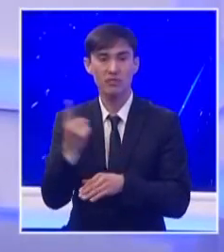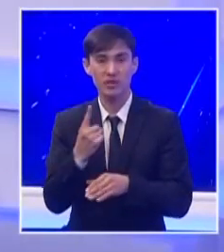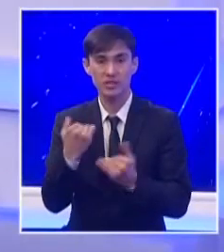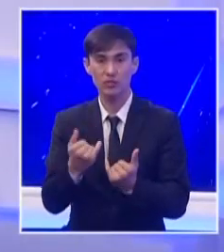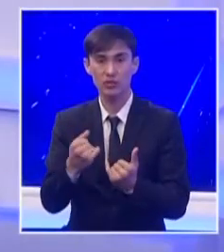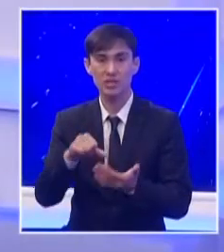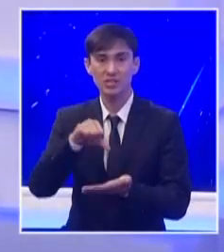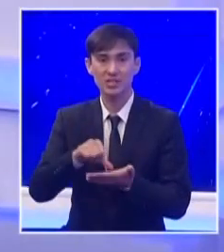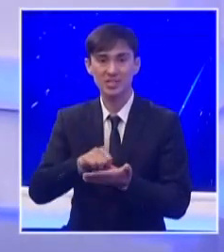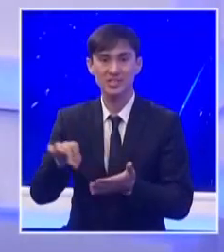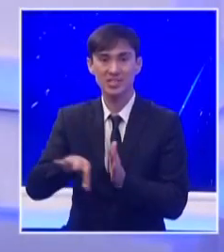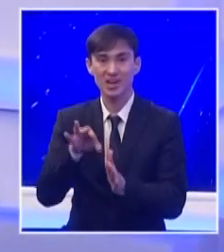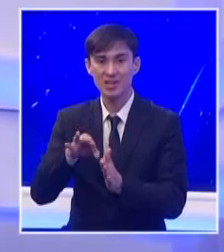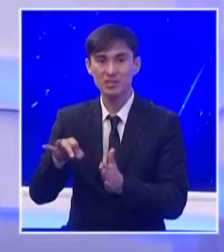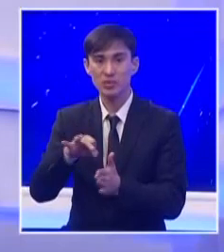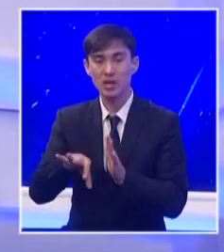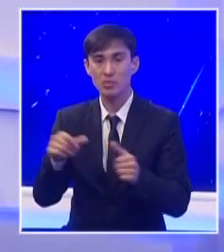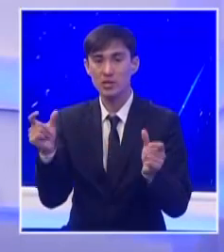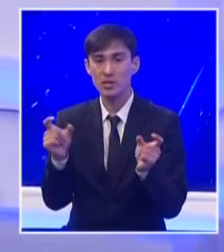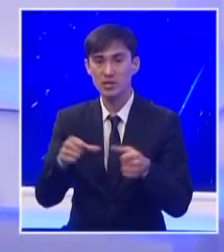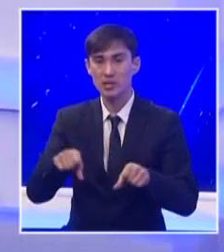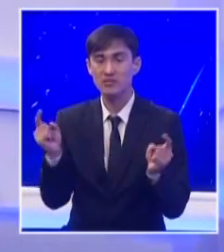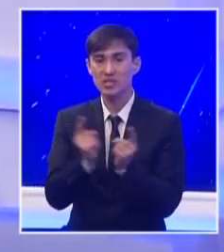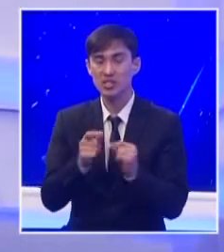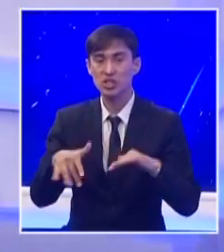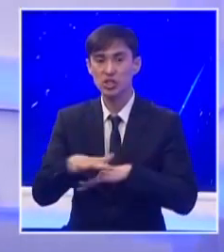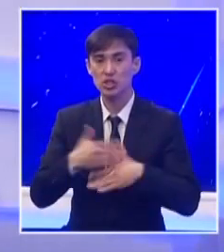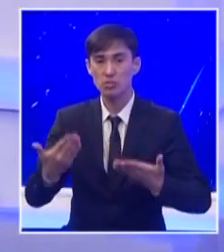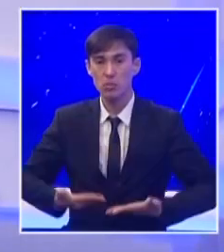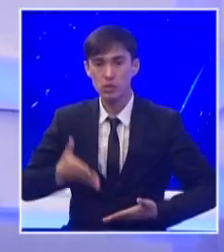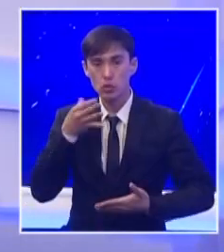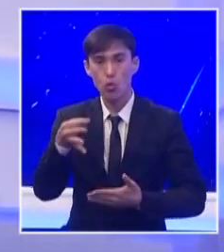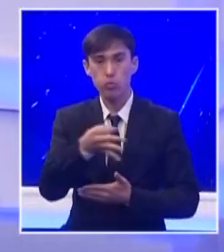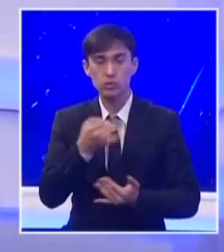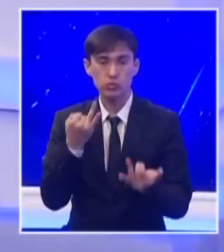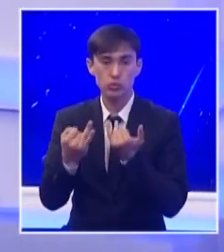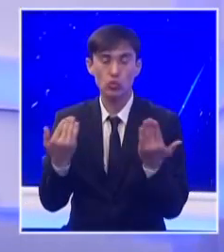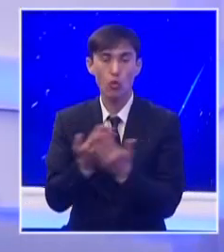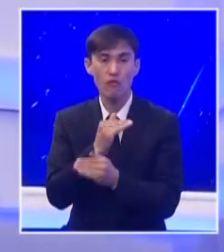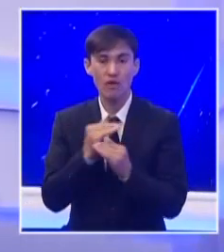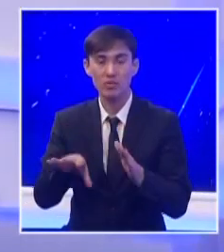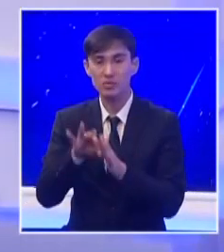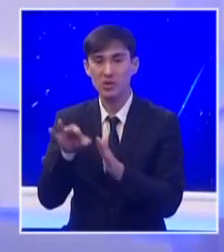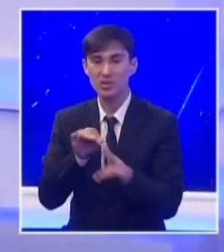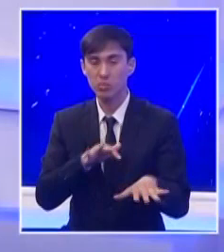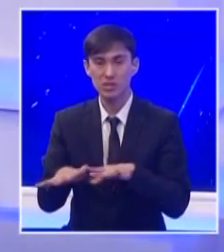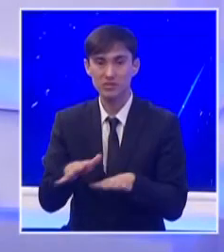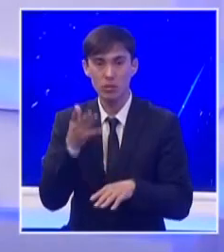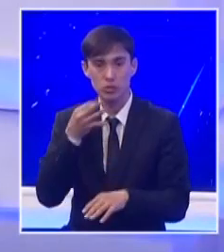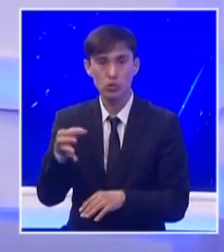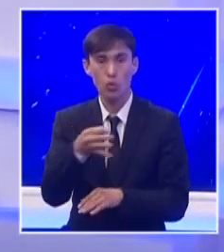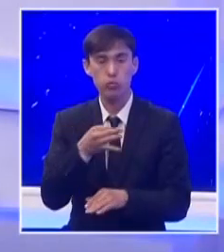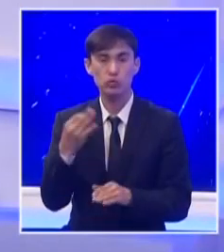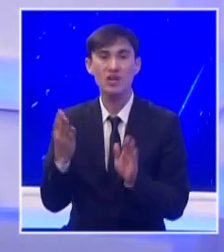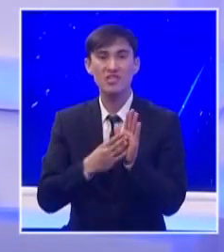Сегодня члены Центрального избирательного комитета встретились с жителями Алматинской области и обсудили новый формат избирательных процессов.